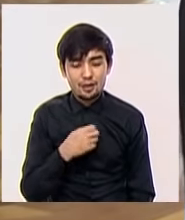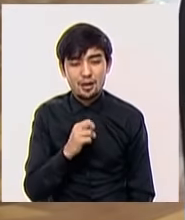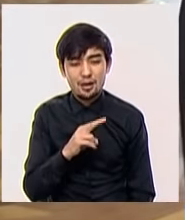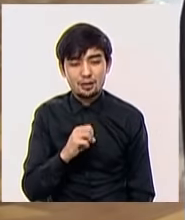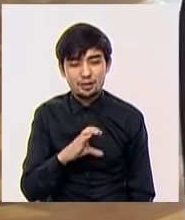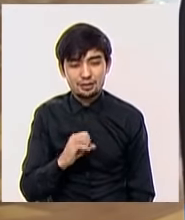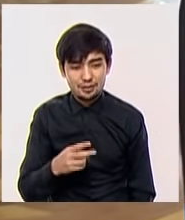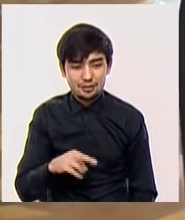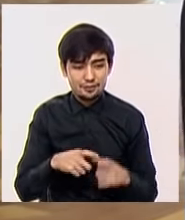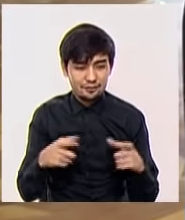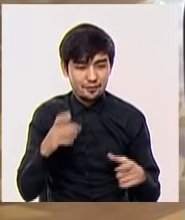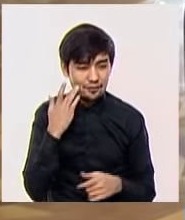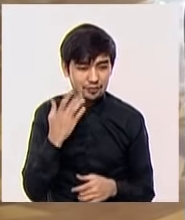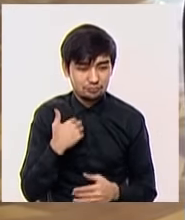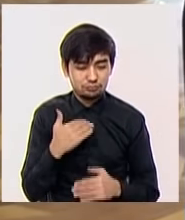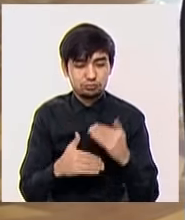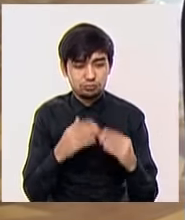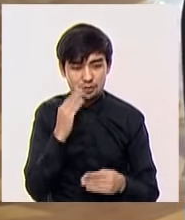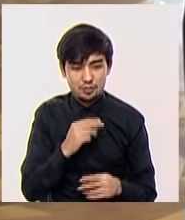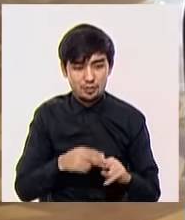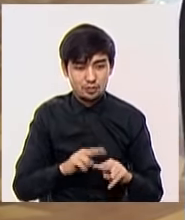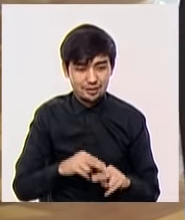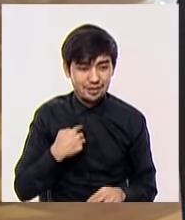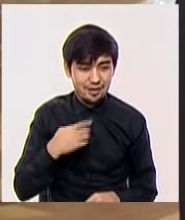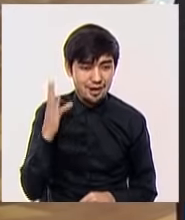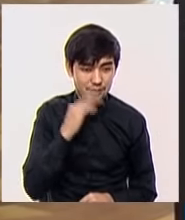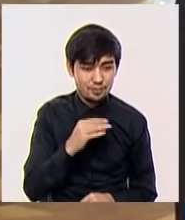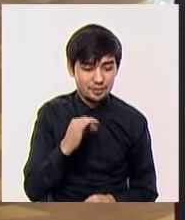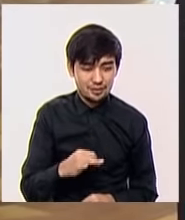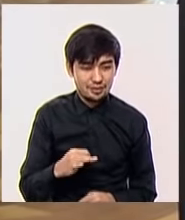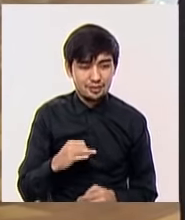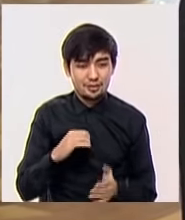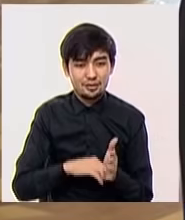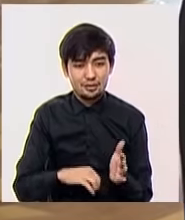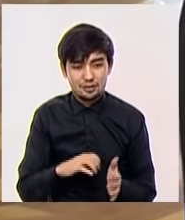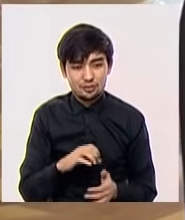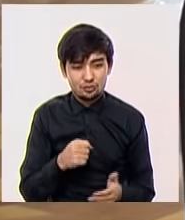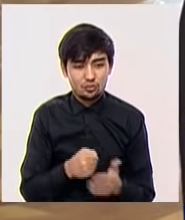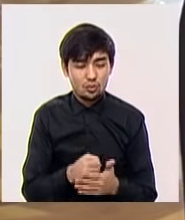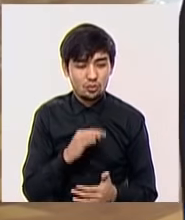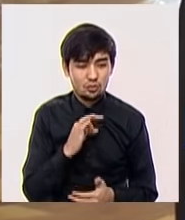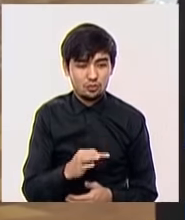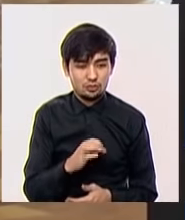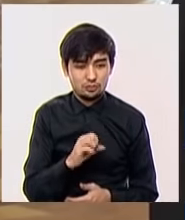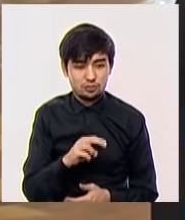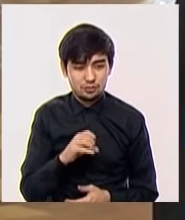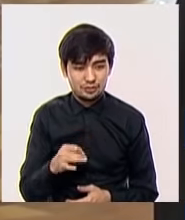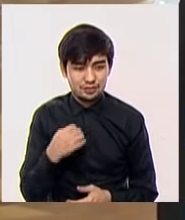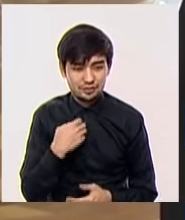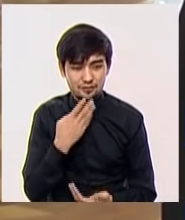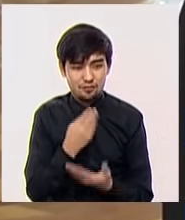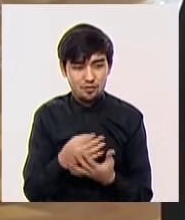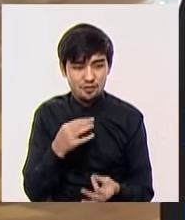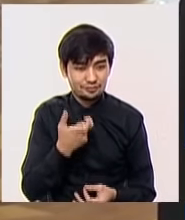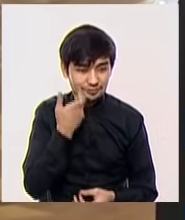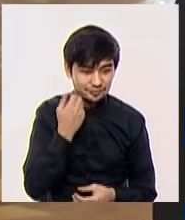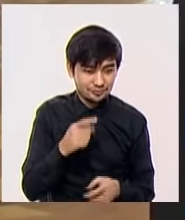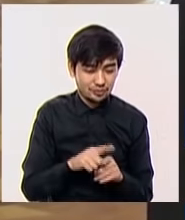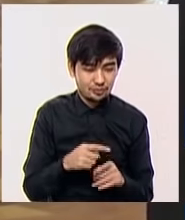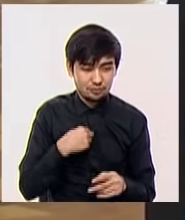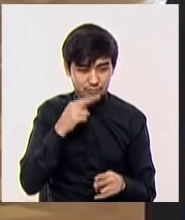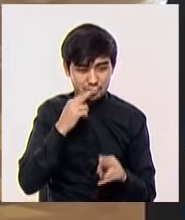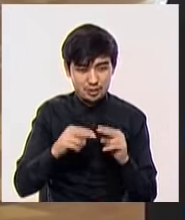прохожу на 102 ли эту квалификацию которая я снимаются по судану я я решаю всех своих возможно